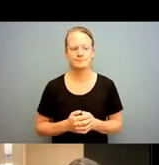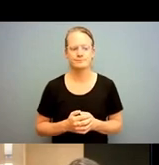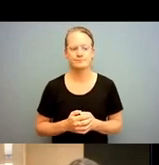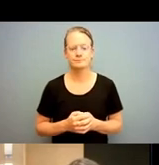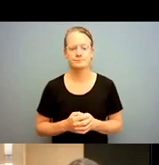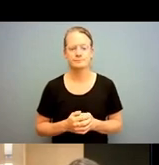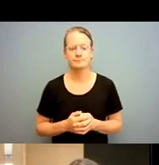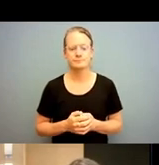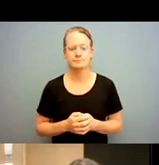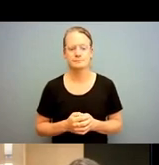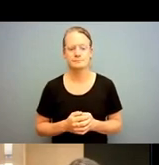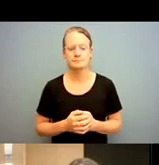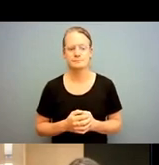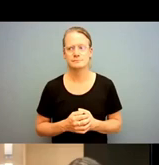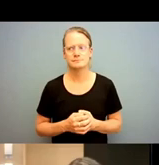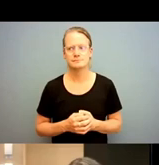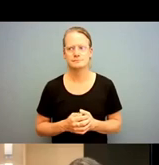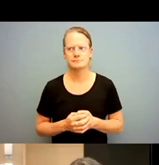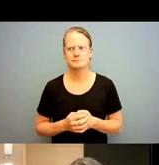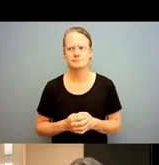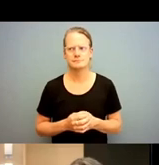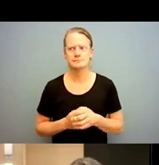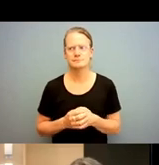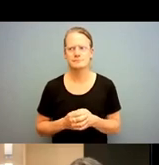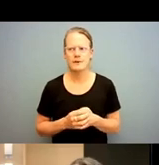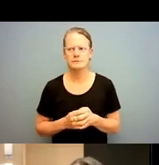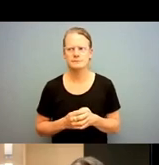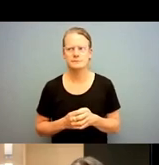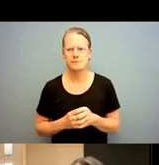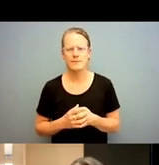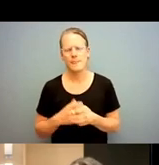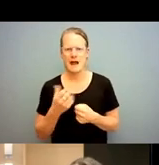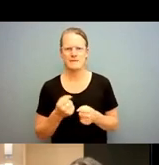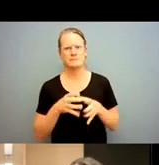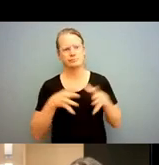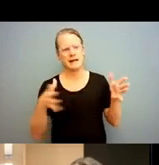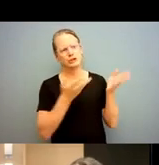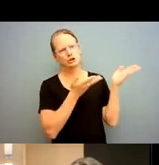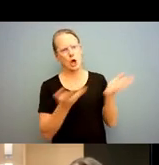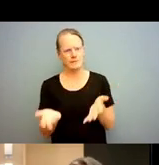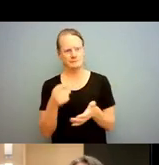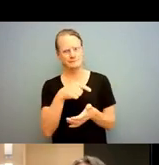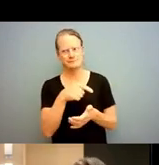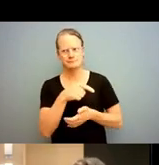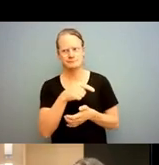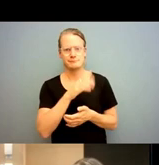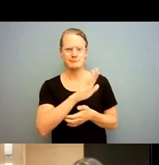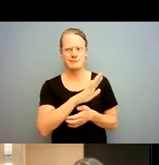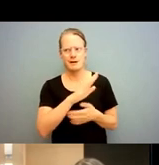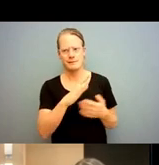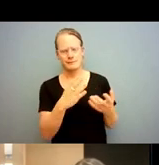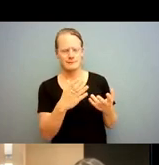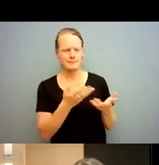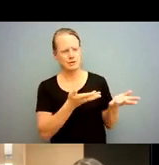Tätä häillä fitnemis. Oudamerkä tihti vuorosuholmo tiksun ja palvalan plana kalkkai